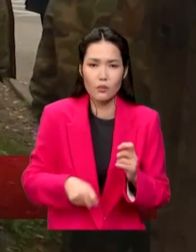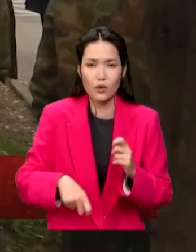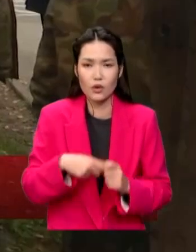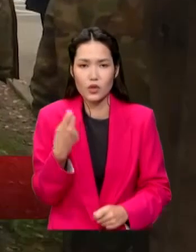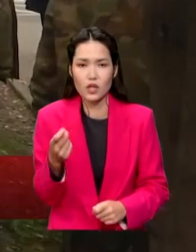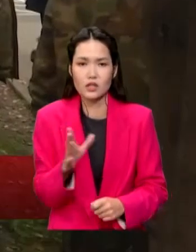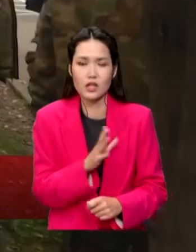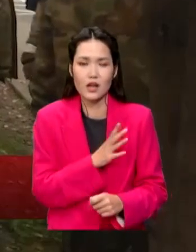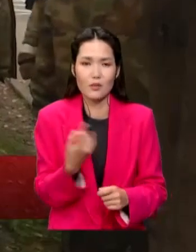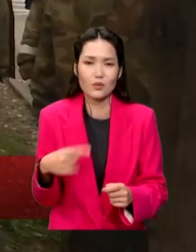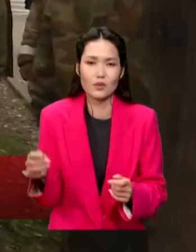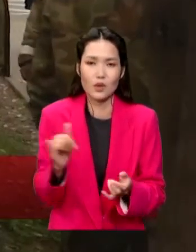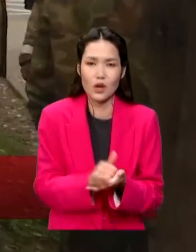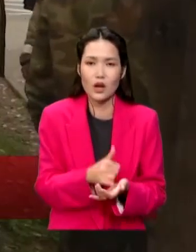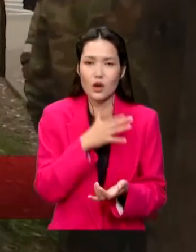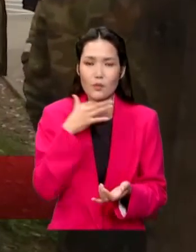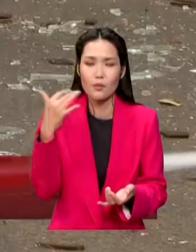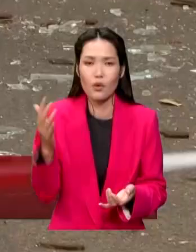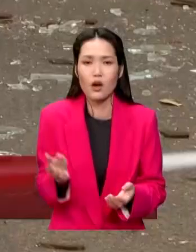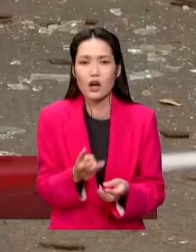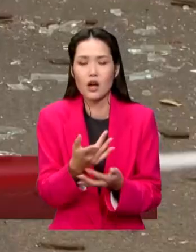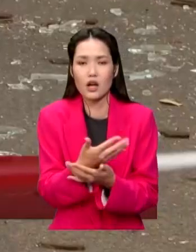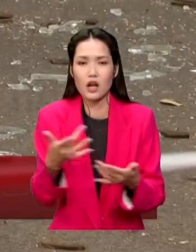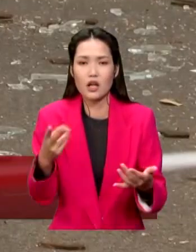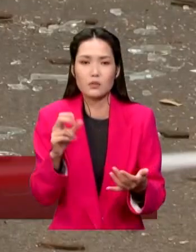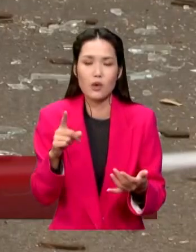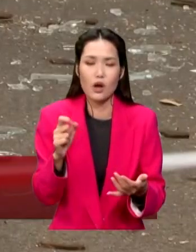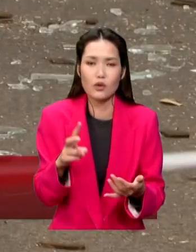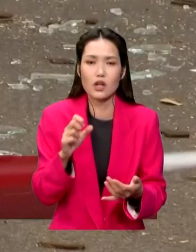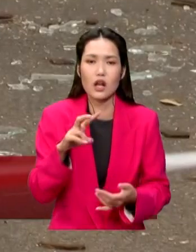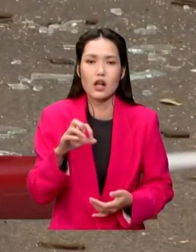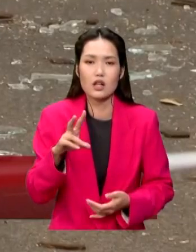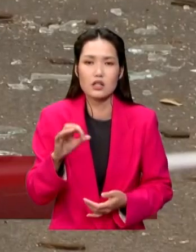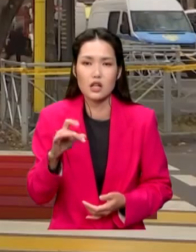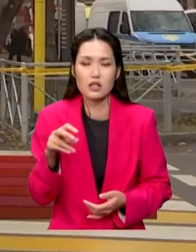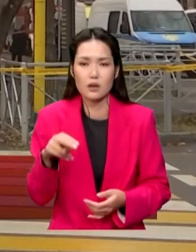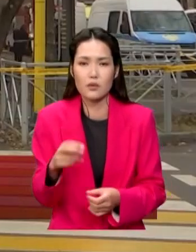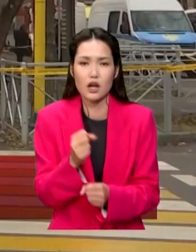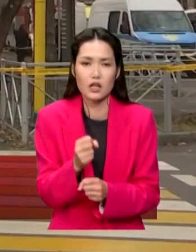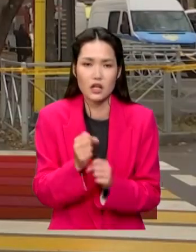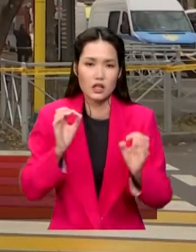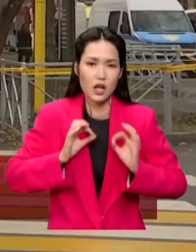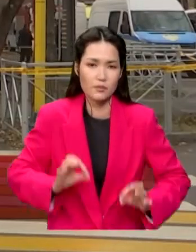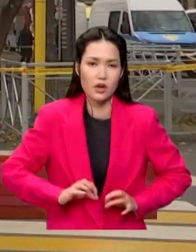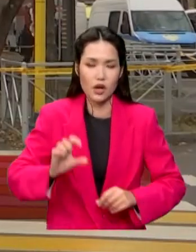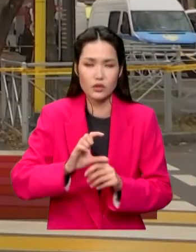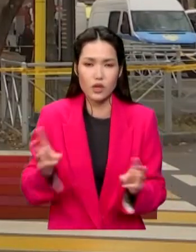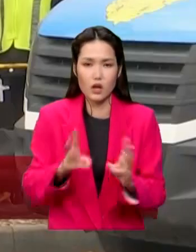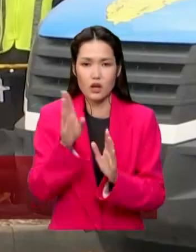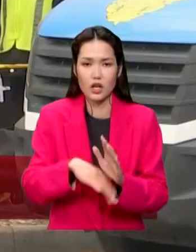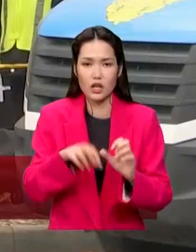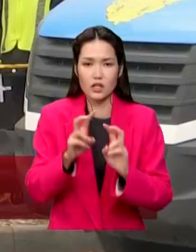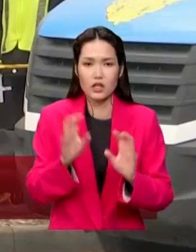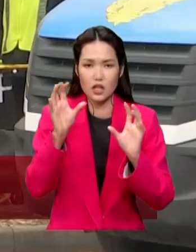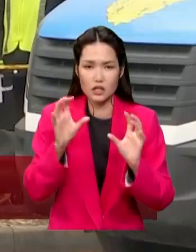хостел етіп жарақтапты. Ал ондағы ескірген тоқсымдар мен дабыл жүйесін Александр Пикельник жасаған. Прокурордың сөзінше өрт қауіпсіздігі жүйесі